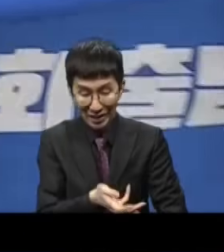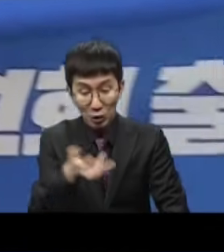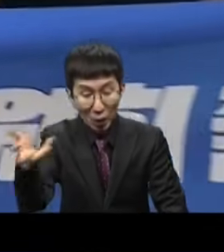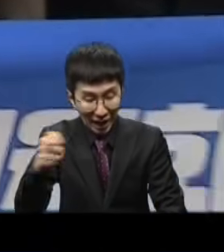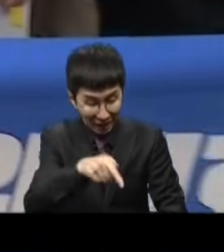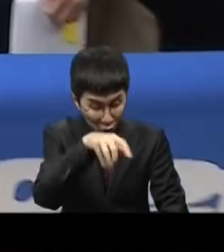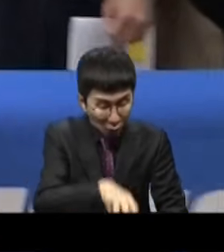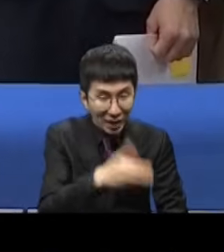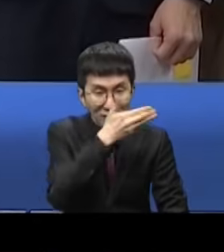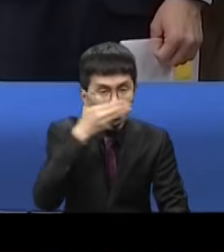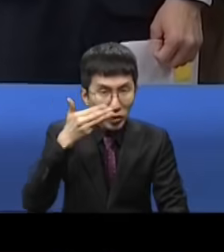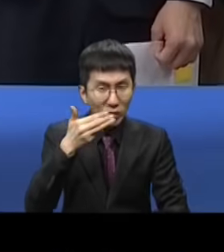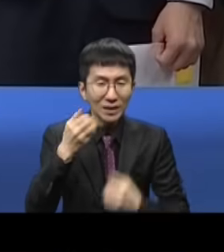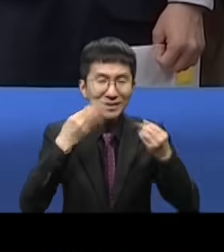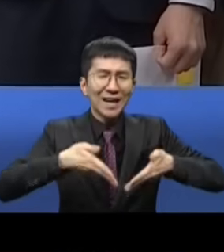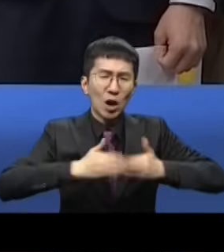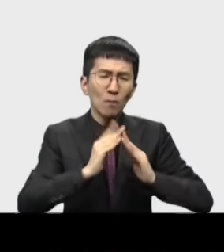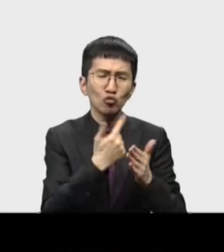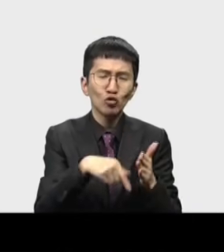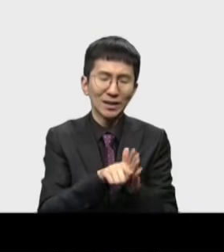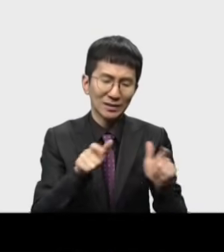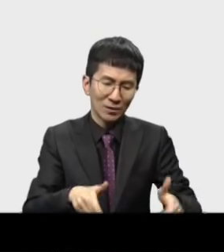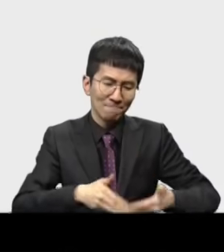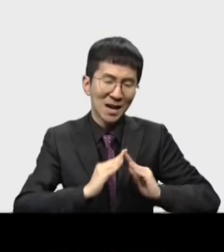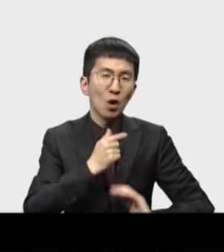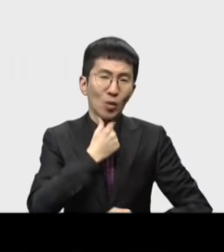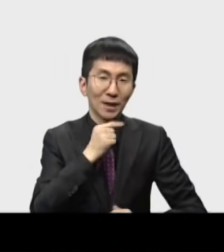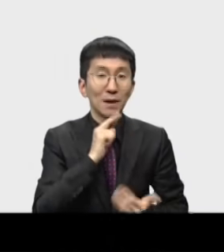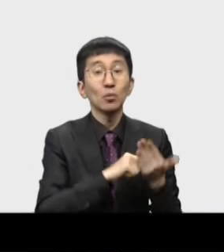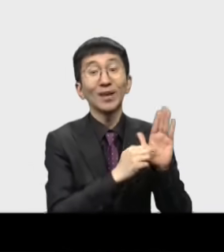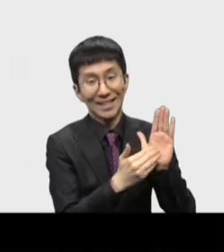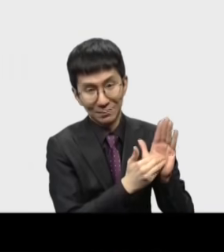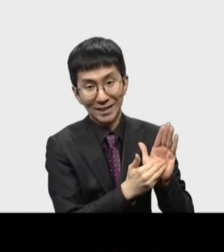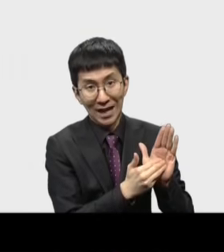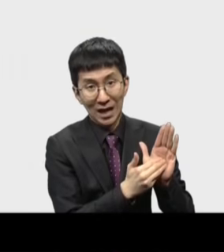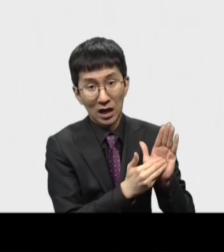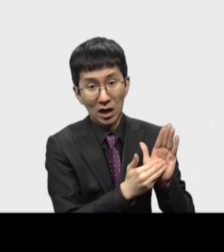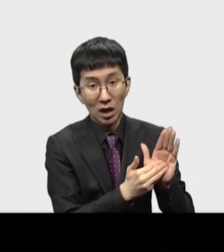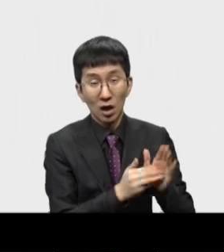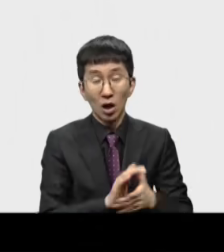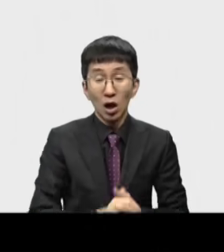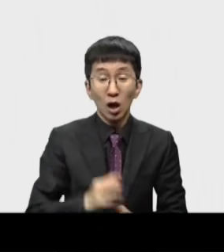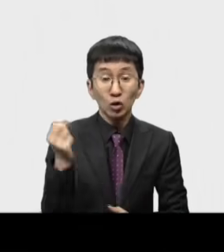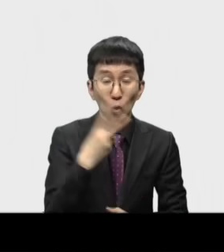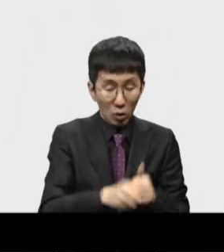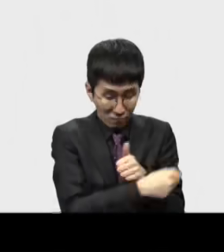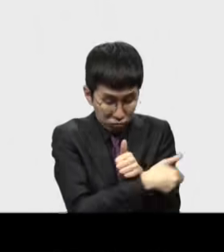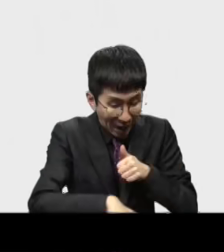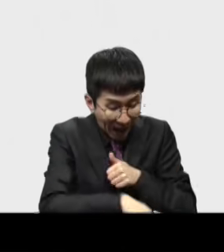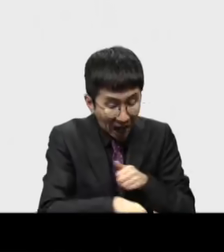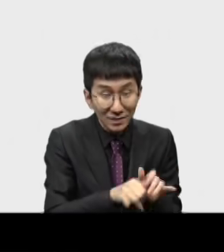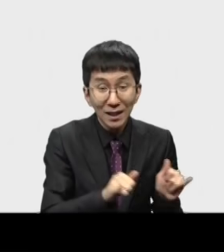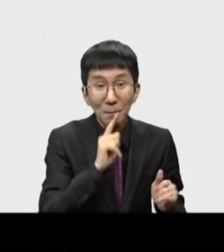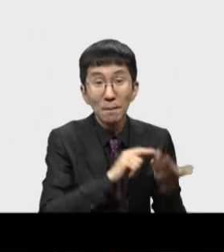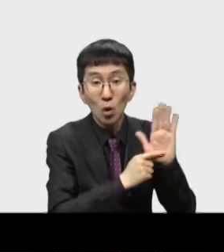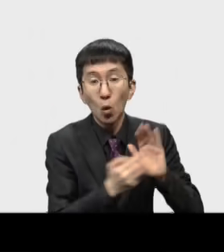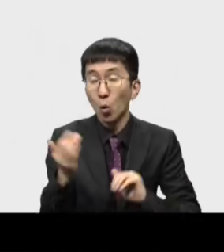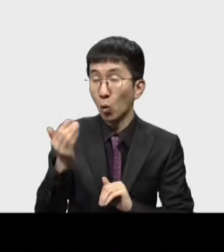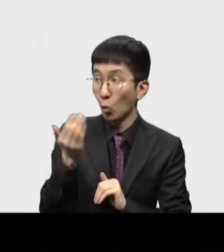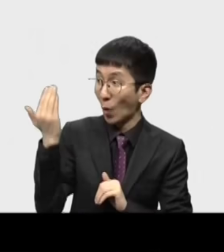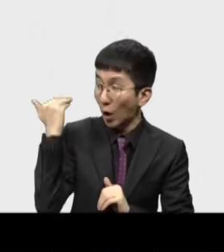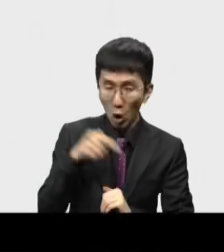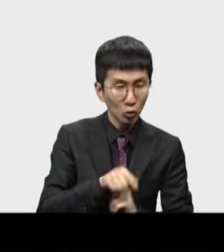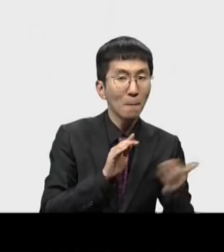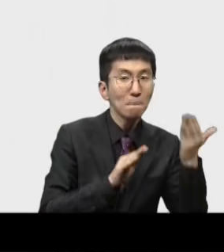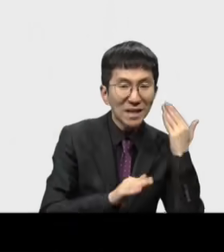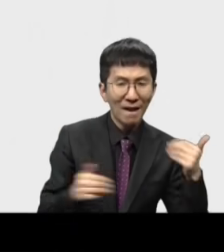창업특구를 조성하겠다고도 했습니다. 박 후보 측 관계자는 과거 대 미래란 이미지로 선거의 틀을 끌고 가는 한편